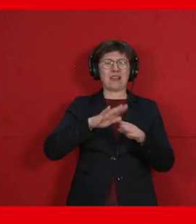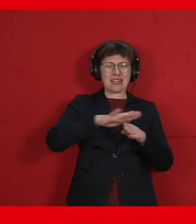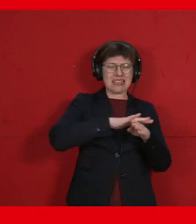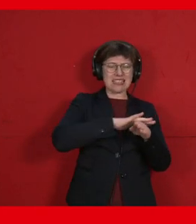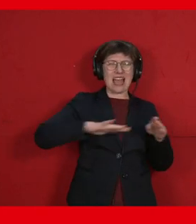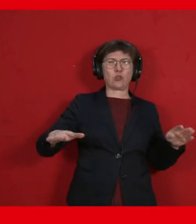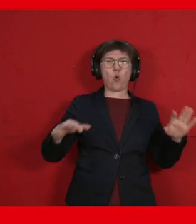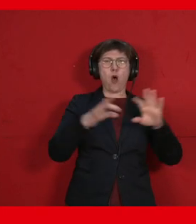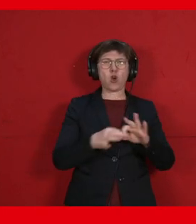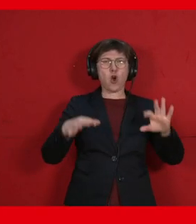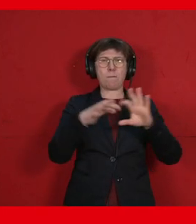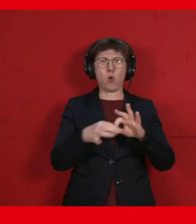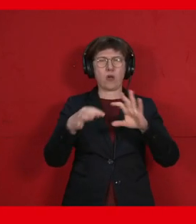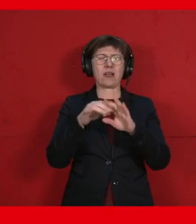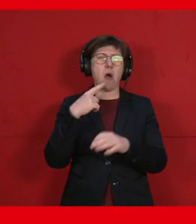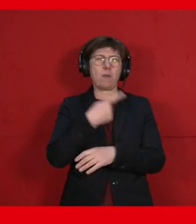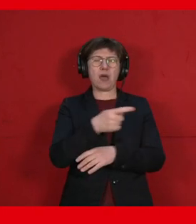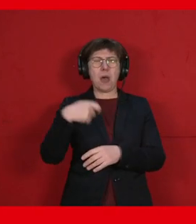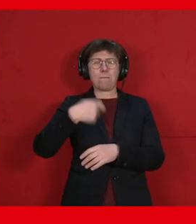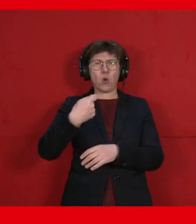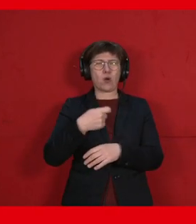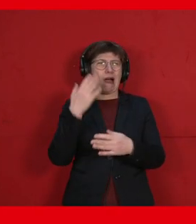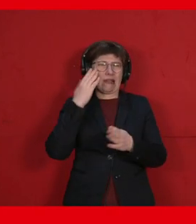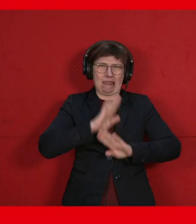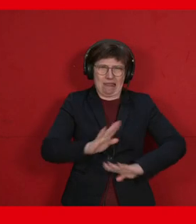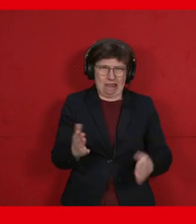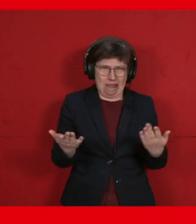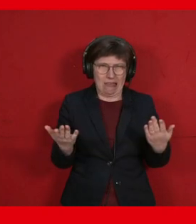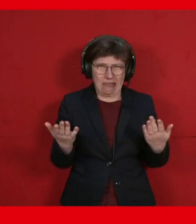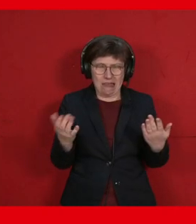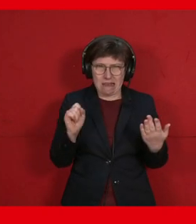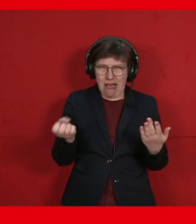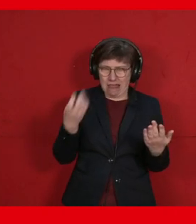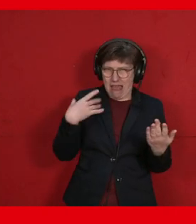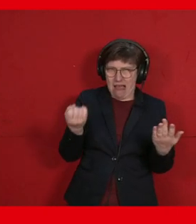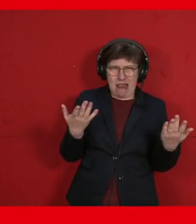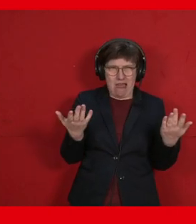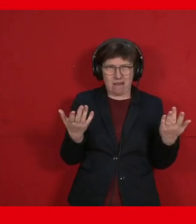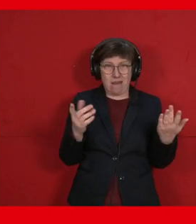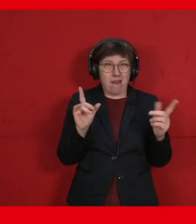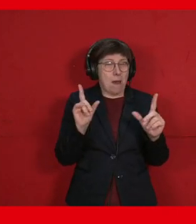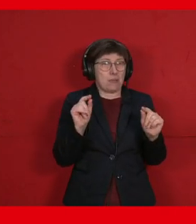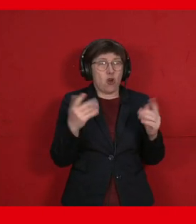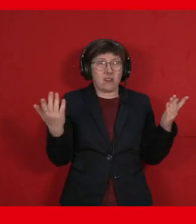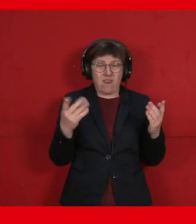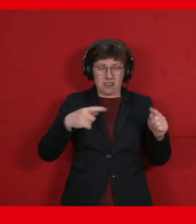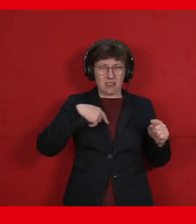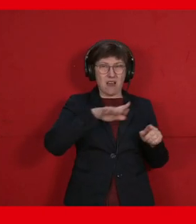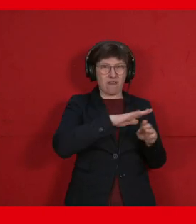verwandt. Das kennen, glaube ich, die meisten Bürgerinnen und Bürger nicht. Das erklären Sie es uns. Soll letztendlich bedeuten, dass